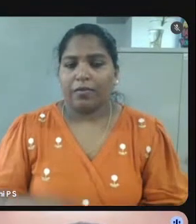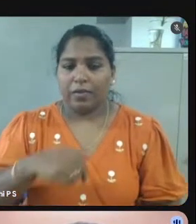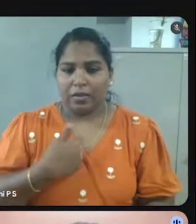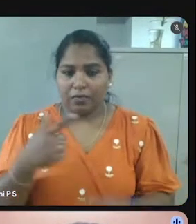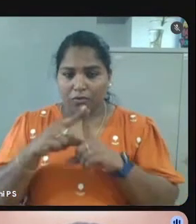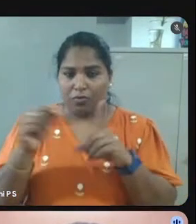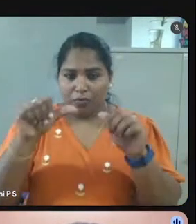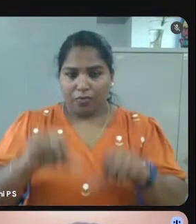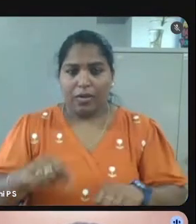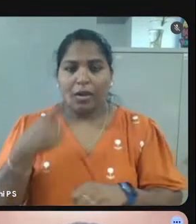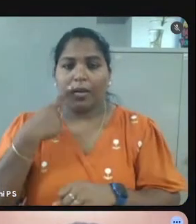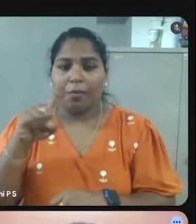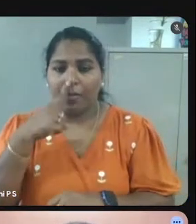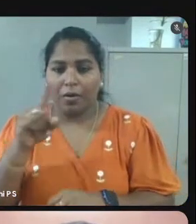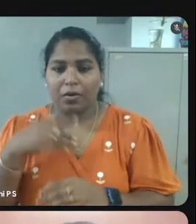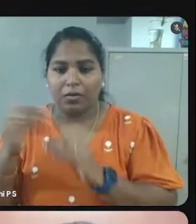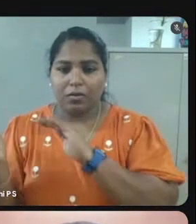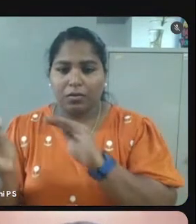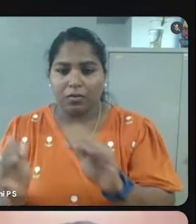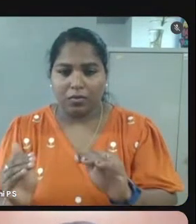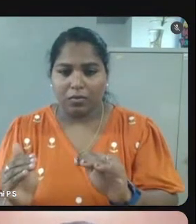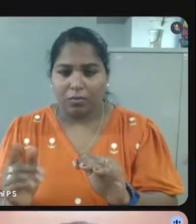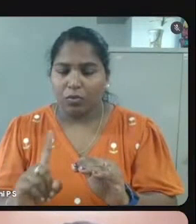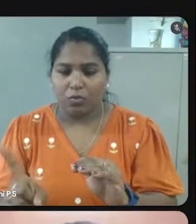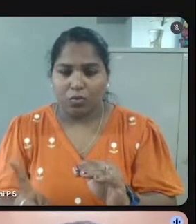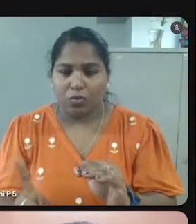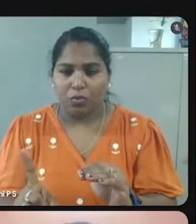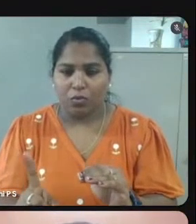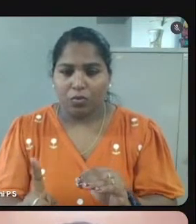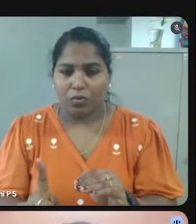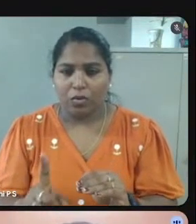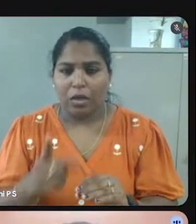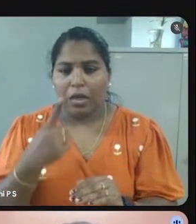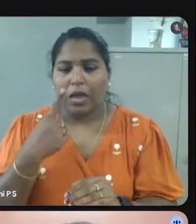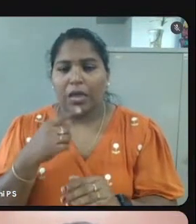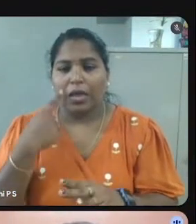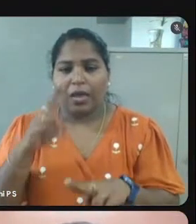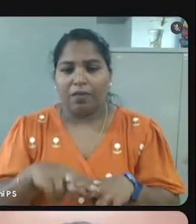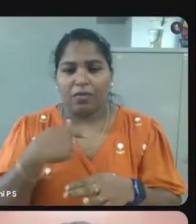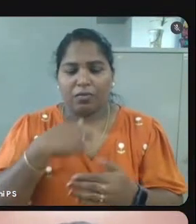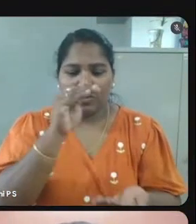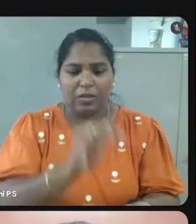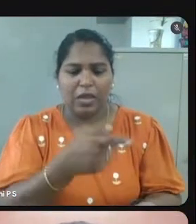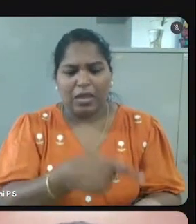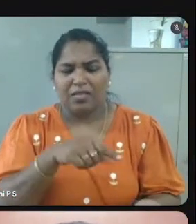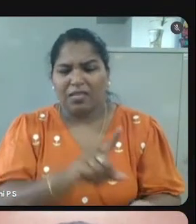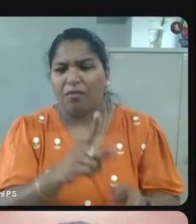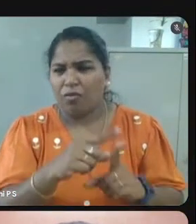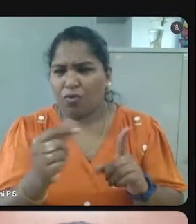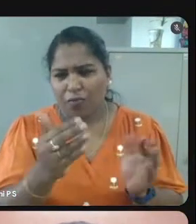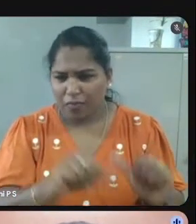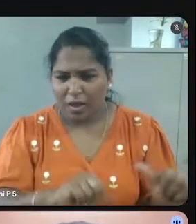എടുക്കാമോ, അങ്ങനെയാണോ ചോദിച്ചത്? അല്ലല്ല, പാരന്റ്സിന്റെ അല്ലെങ്കിൽ സിബ്ലിങ്സിന്റെ സപ്പോർട്ട് എടുക്കേണ്ട ഒരു അവസ്ഥയാണ് പിന്നെ നമുക്ക് ഒരു ഓൾട്ടർനേറ്റീവ് ആയിട്ട്